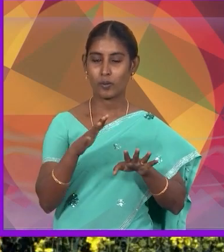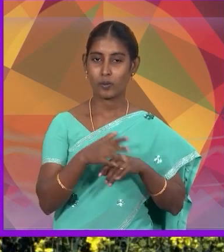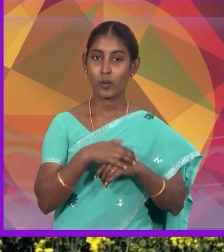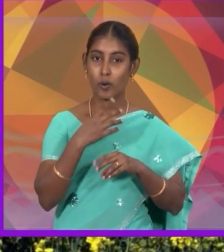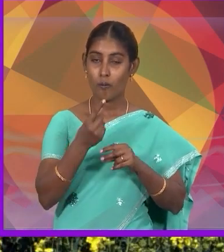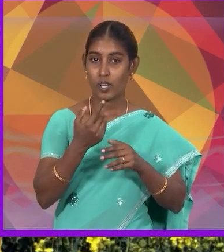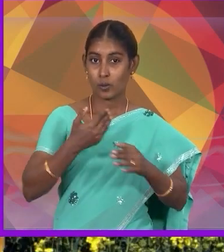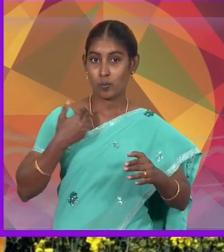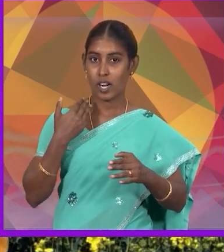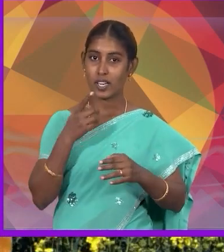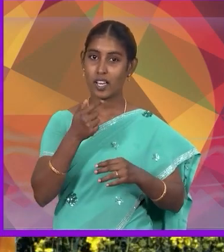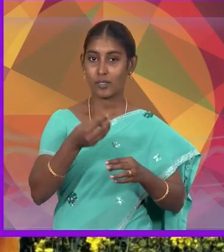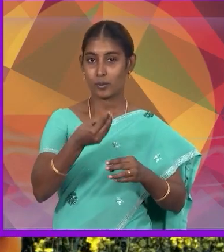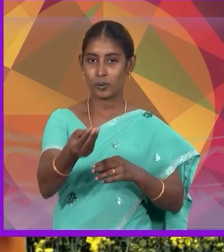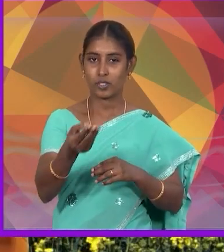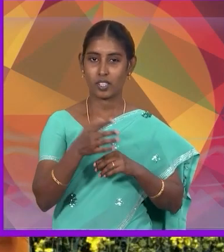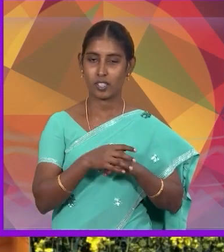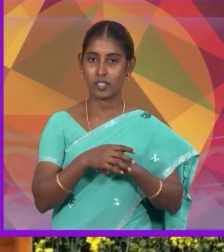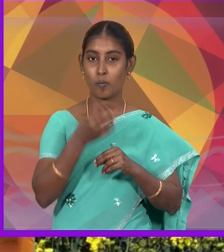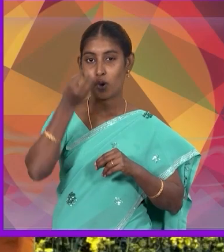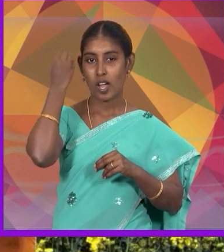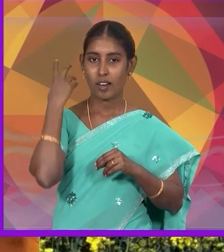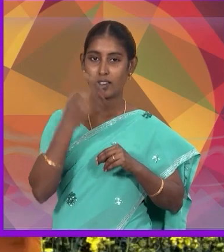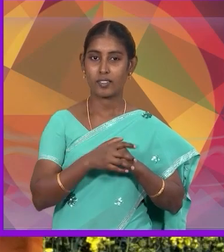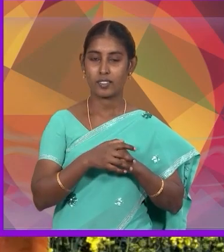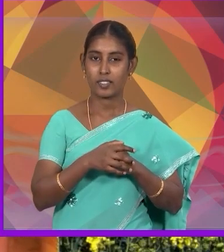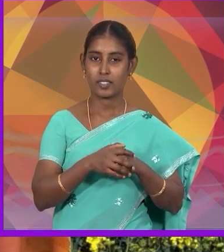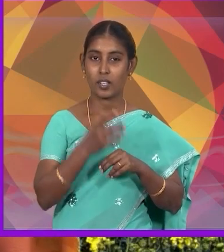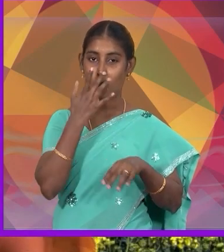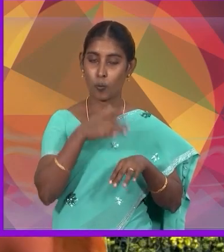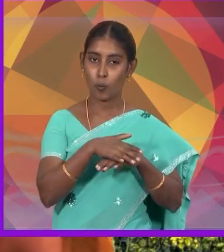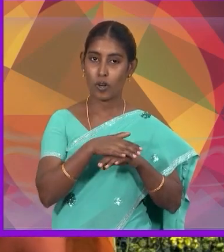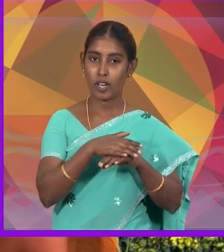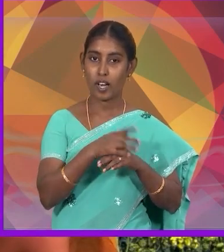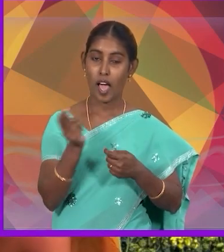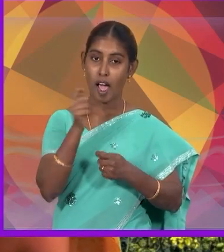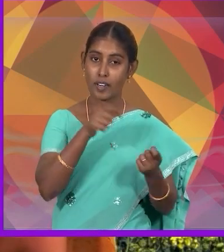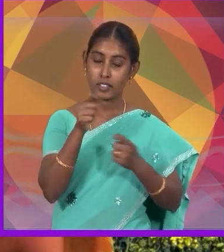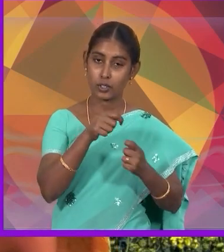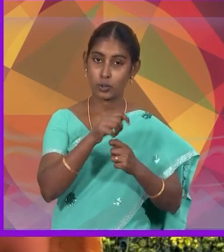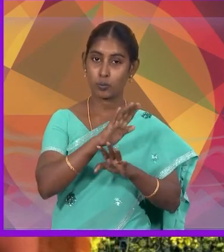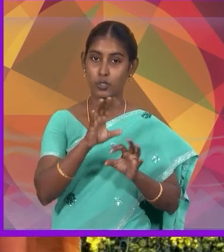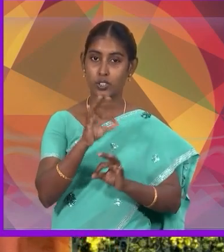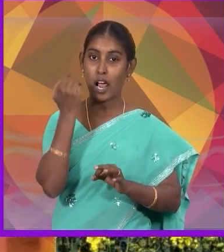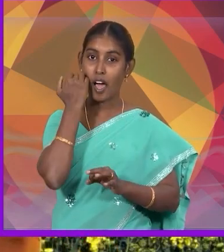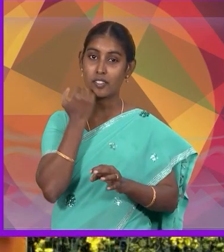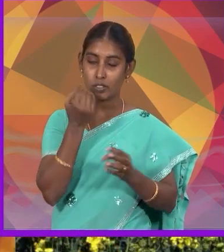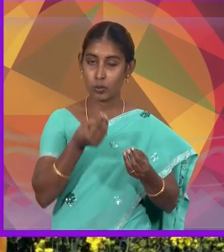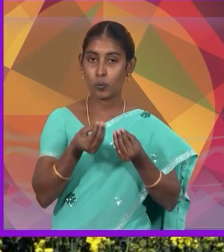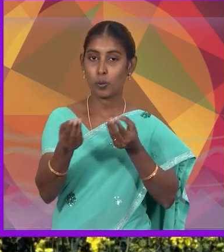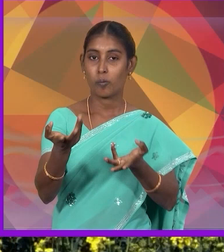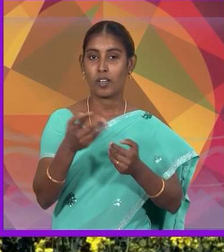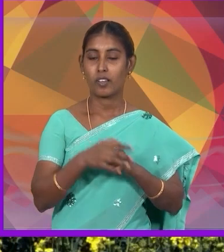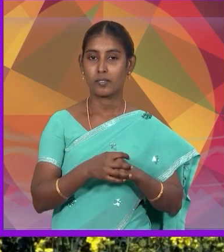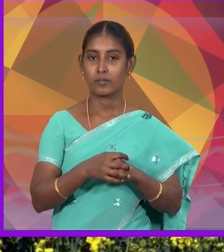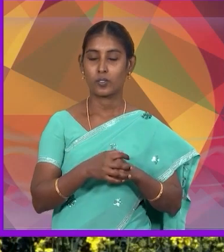அப்படின்னு முன்பணமா கொடுத்துருவாங்க. அந்த காலத்துல அதுக்கு கூலியா நெல் அடிச்சோன்னா நெல்லையும் கூலியா கொடுத்தாங்க. அந்த